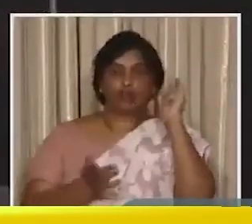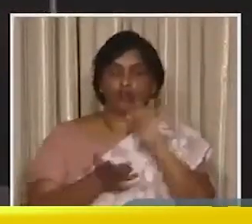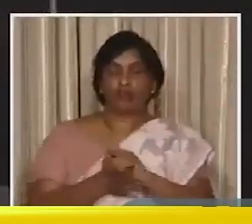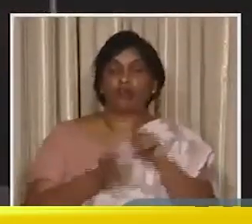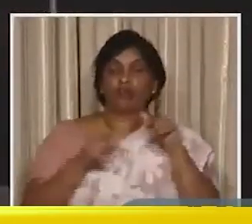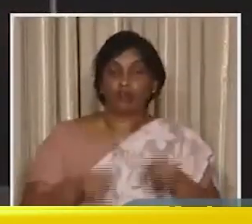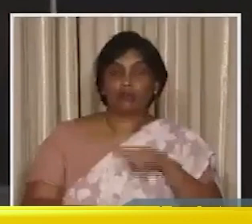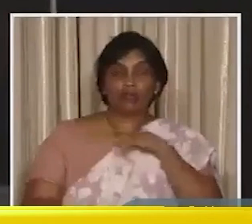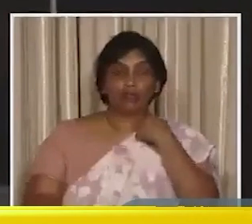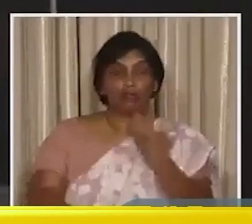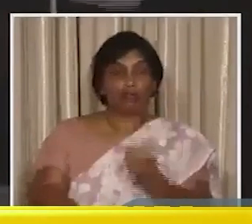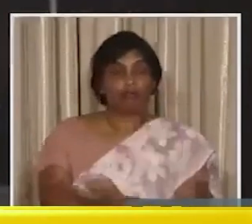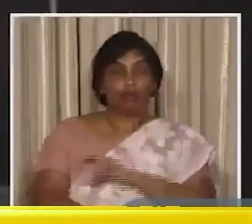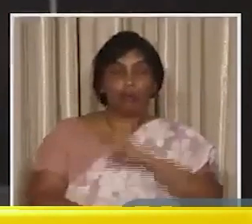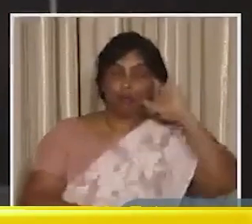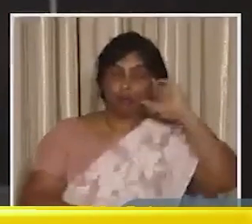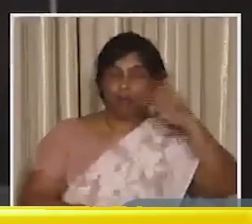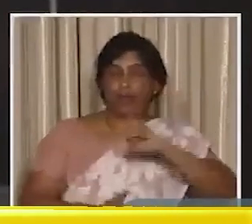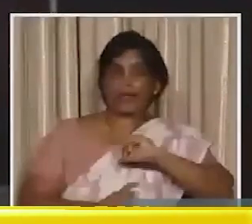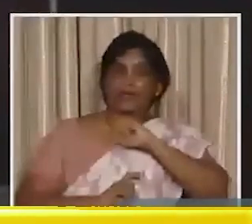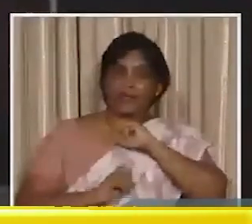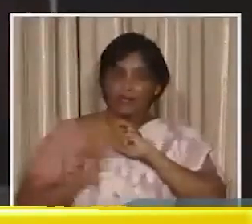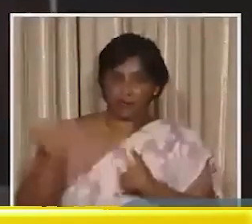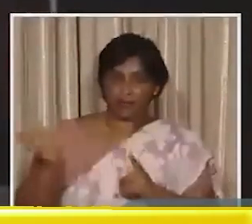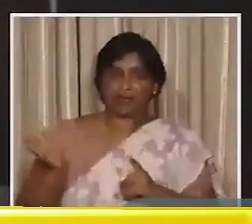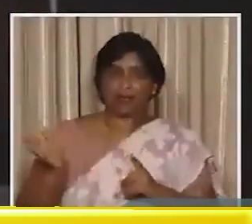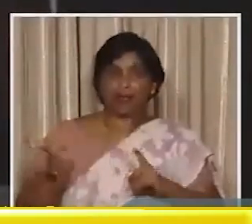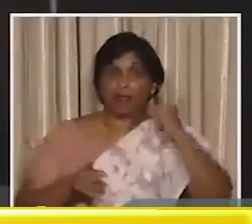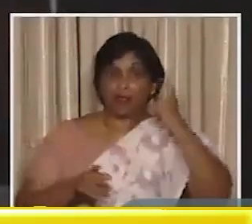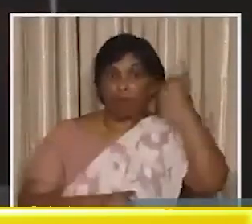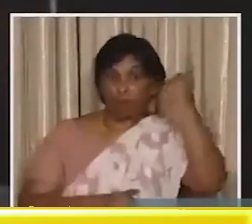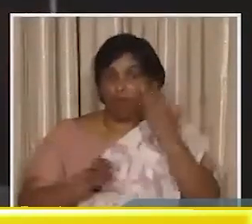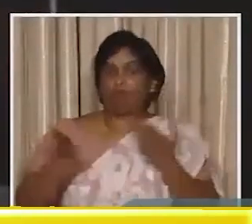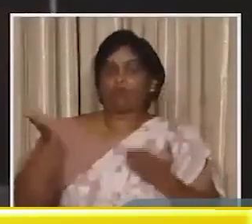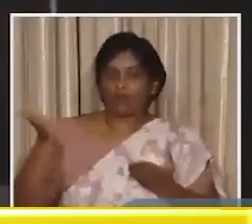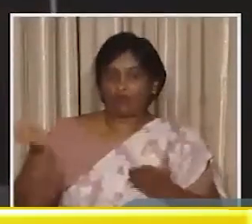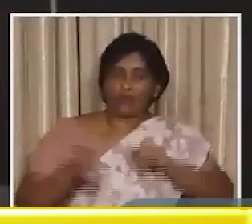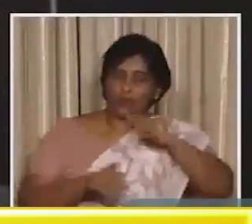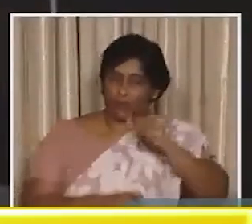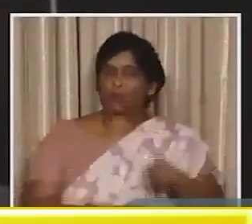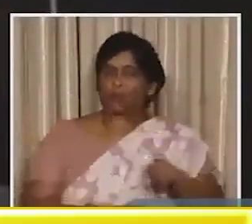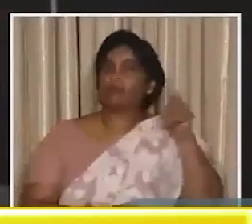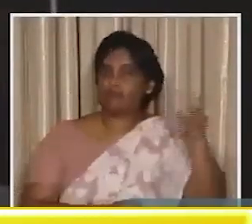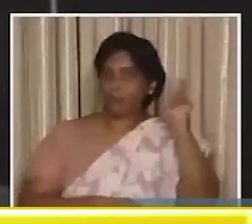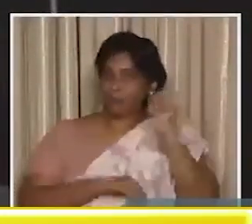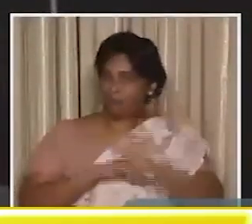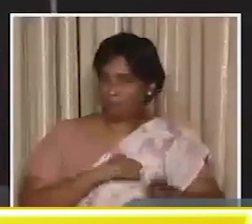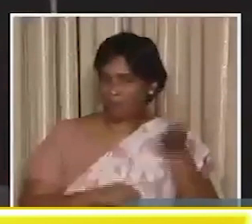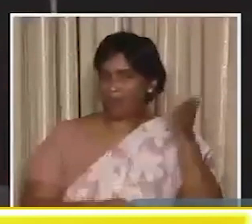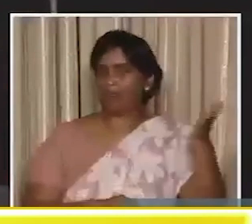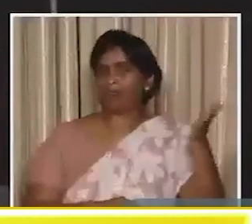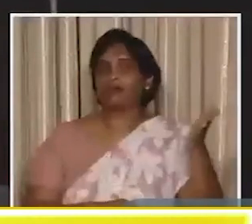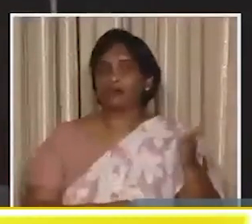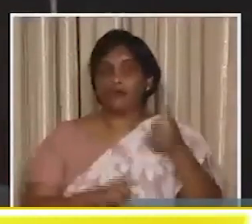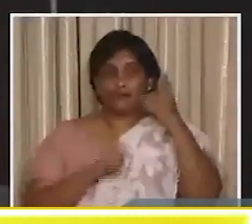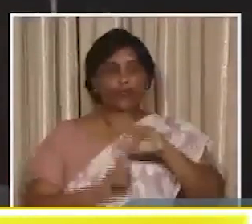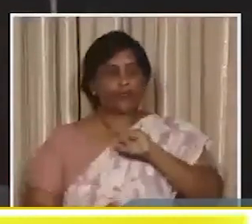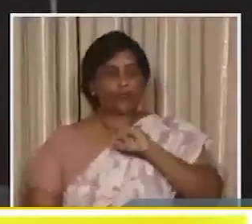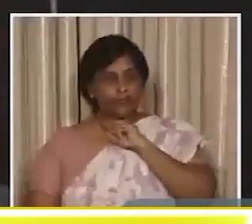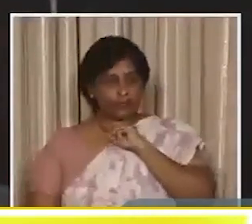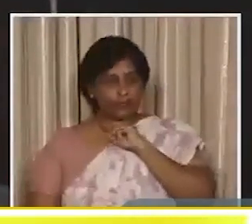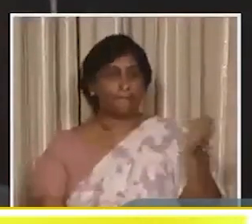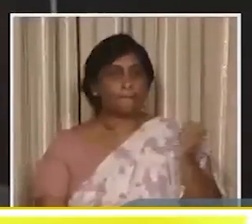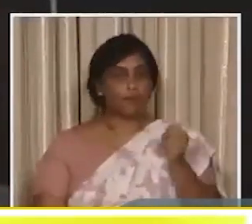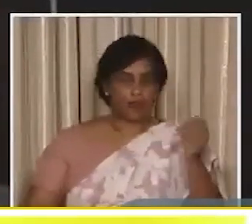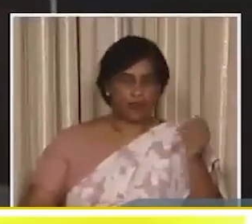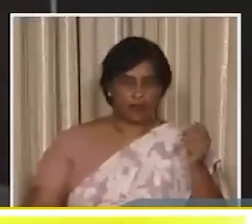ගහනවා මේ ඉන්න මහමොළකාරයා අනිවාර්යෙන් මහමොළකාරයා ඒකන්ත තමයි මේ කෑ ගහන්න බැහැ වෙලා නිකන් දාඩිය දාගෙන